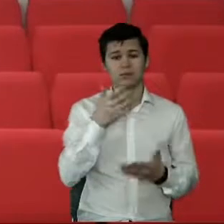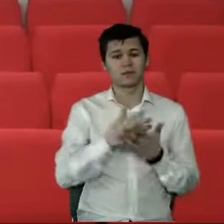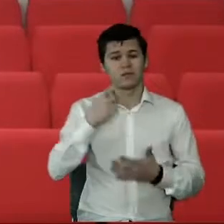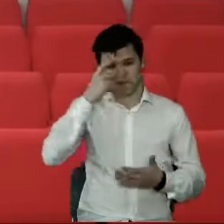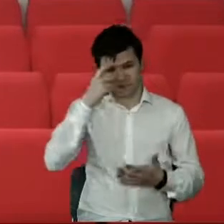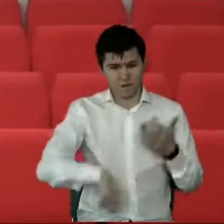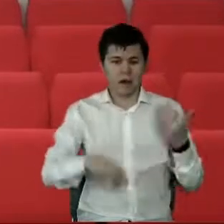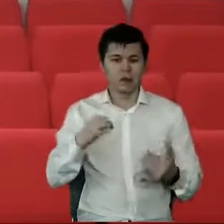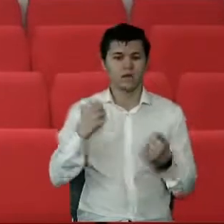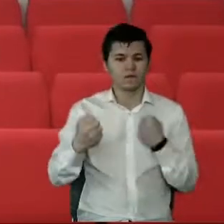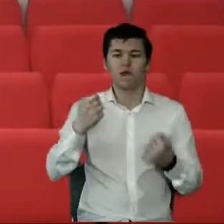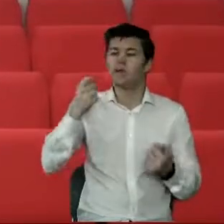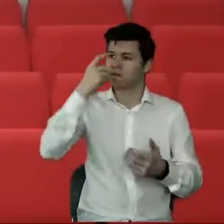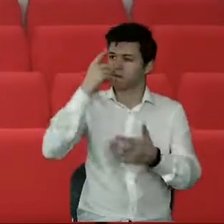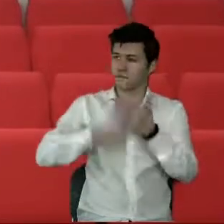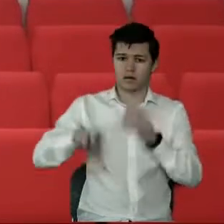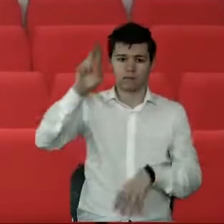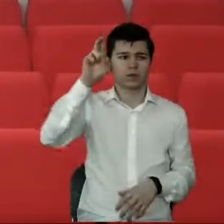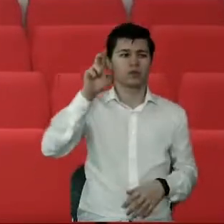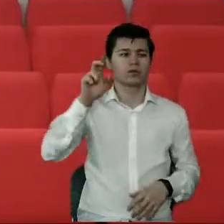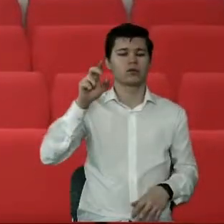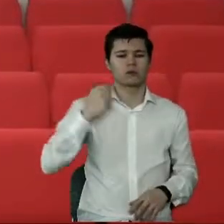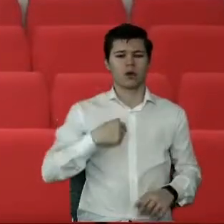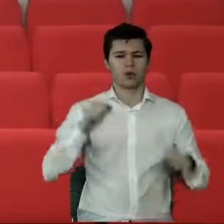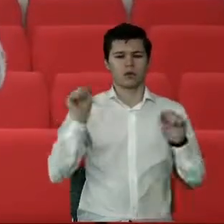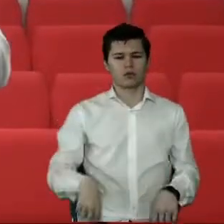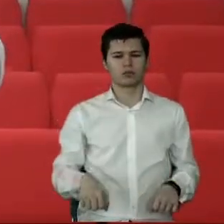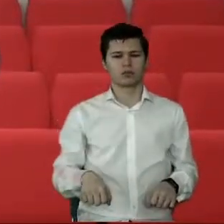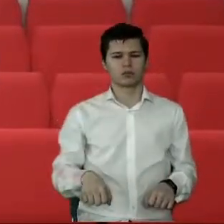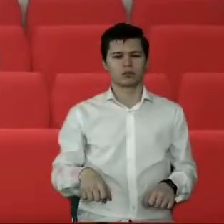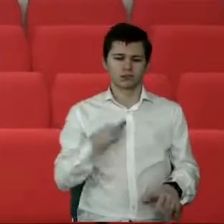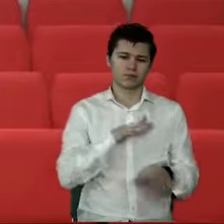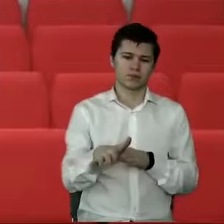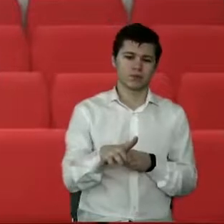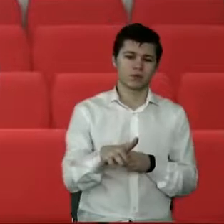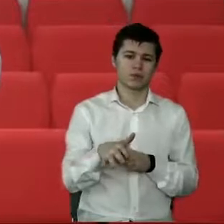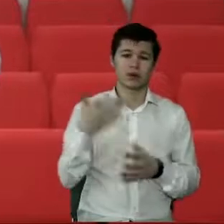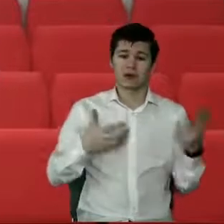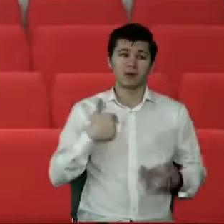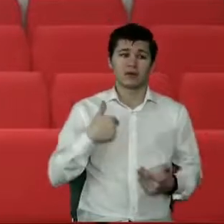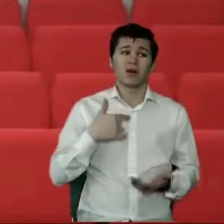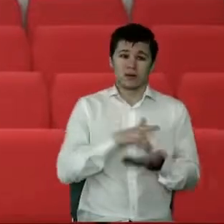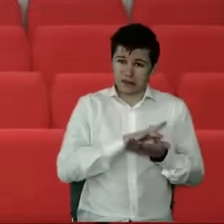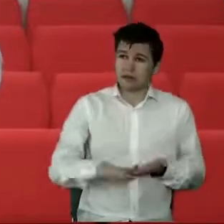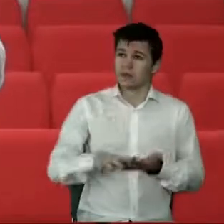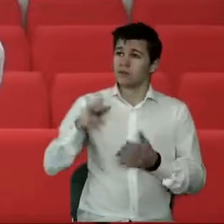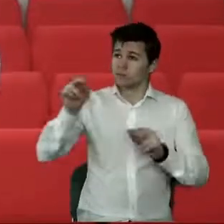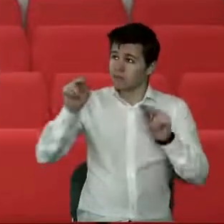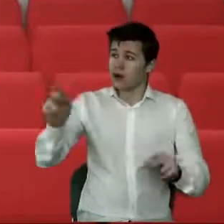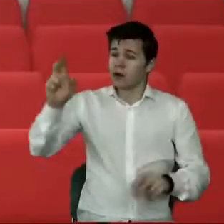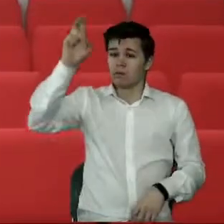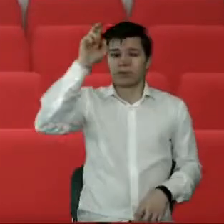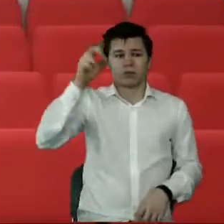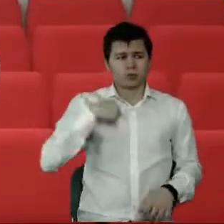твоем есть твердое упование на Господа, ты можешь это сделать. Только если сердце твое вполне предано Господу, ты